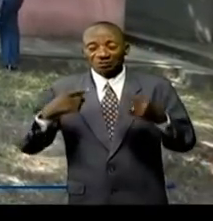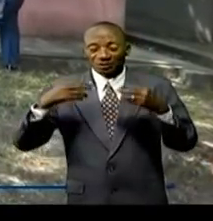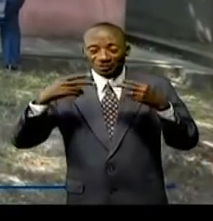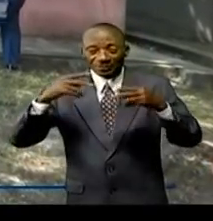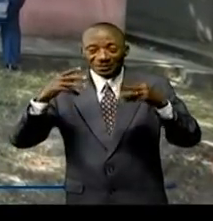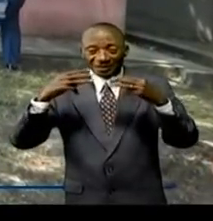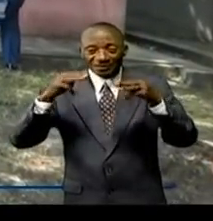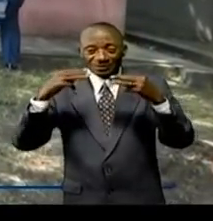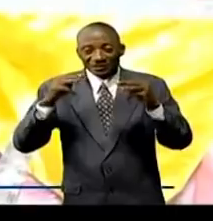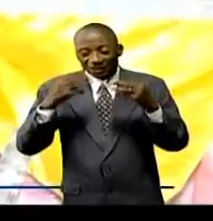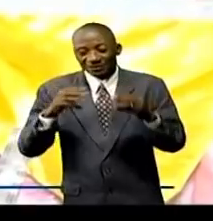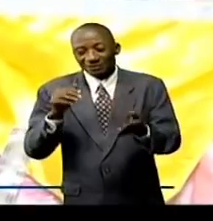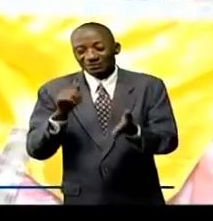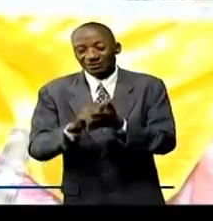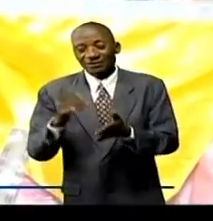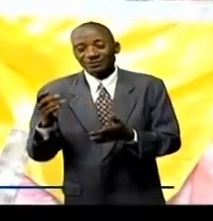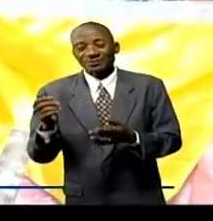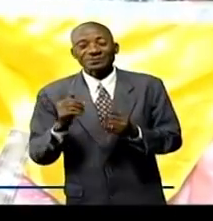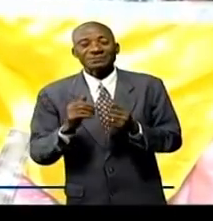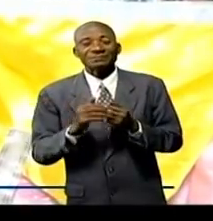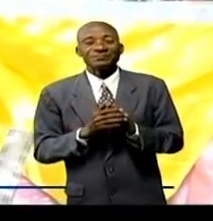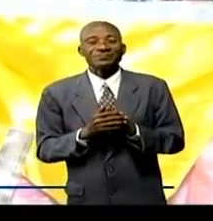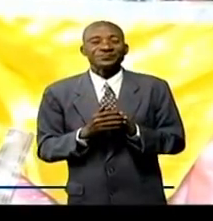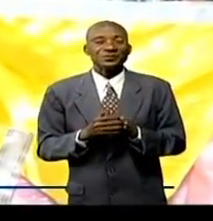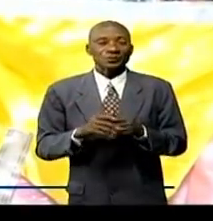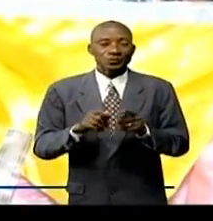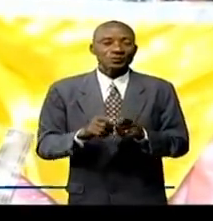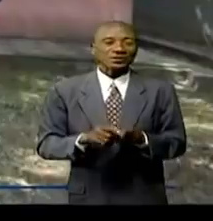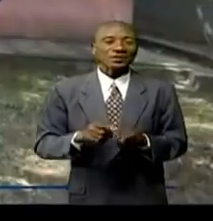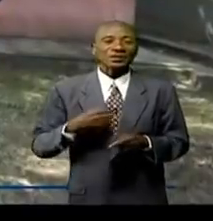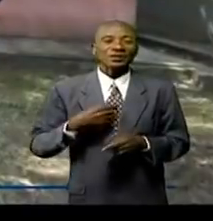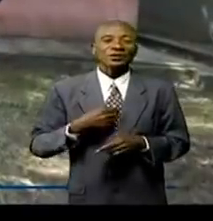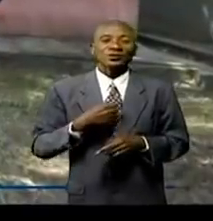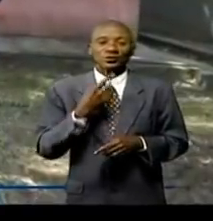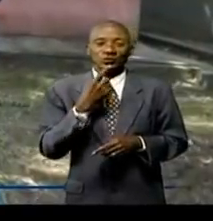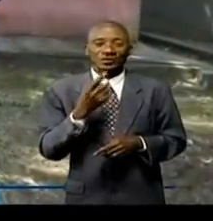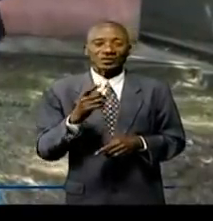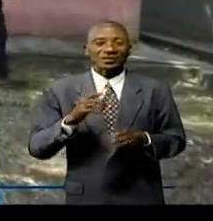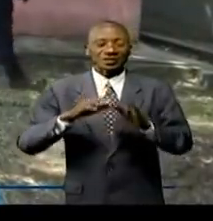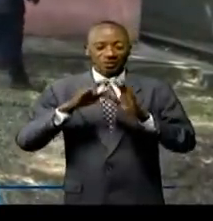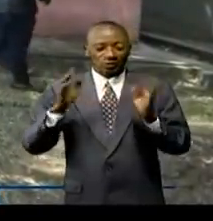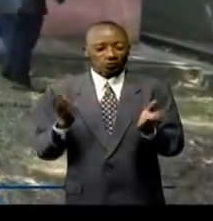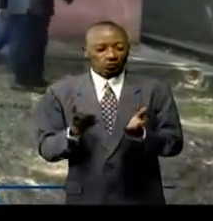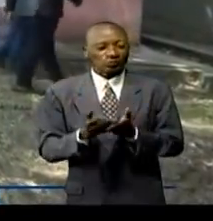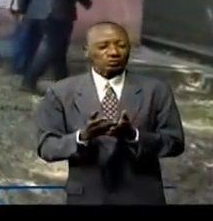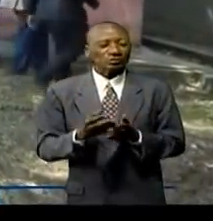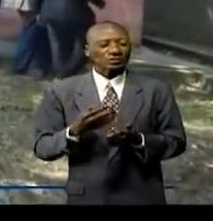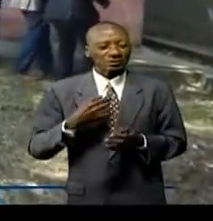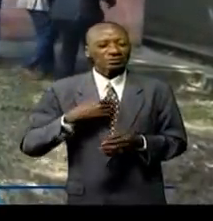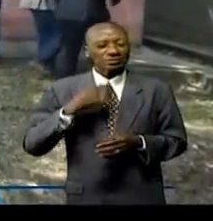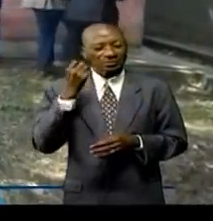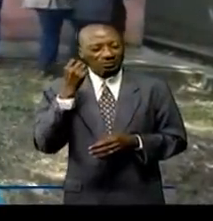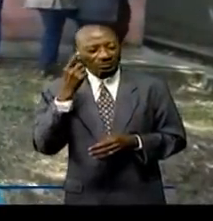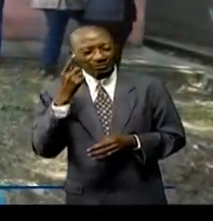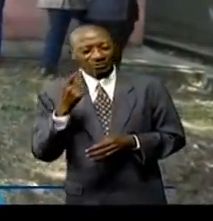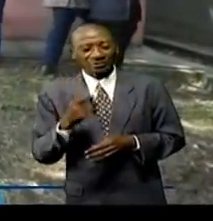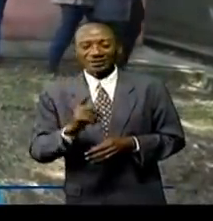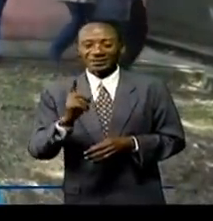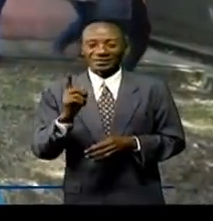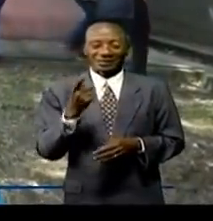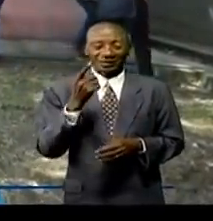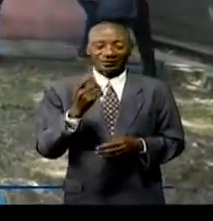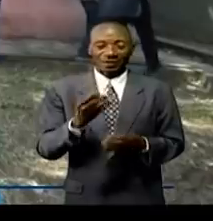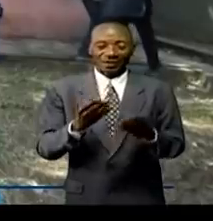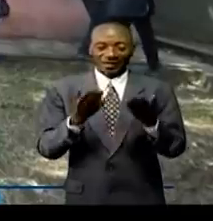Et puis, ce que j'ai aussi aimé, ils ont vraiment intéressé les étudiants. Parce que dans la plupart des cas, les étudiants, nous nous concentrons seulement sur